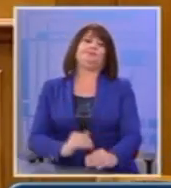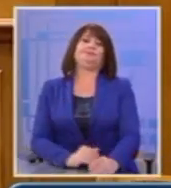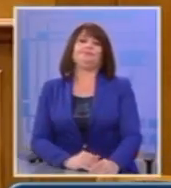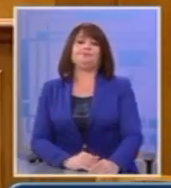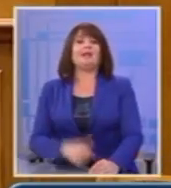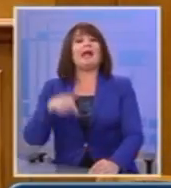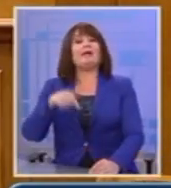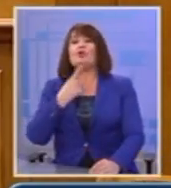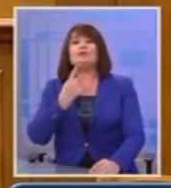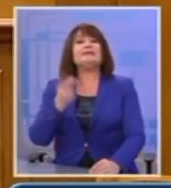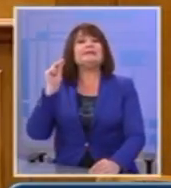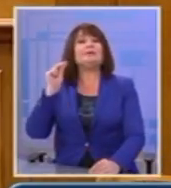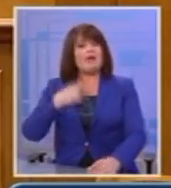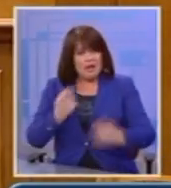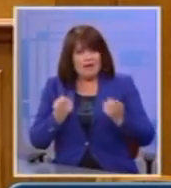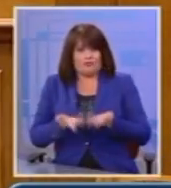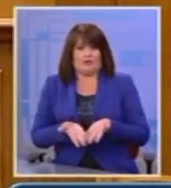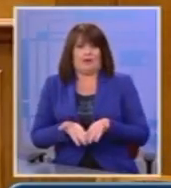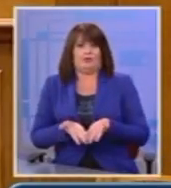Και αυτό που υποσχέθηκα πράττω.